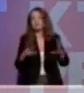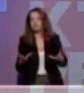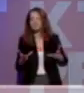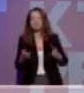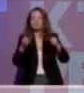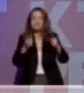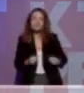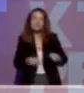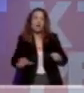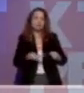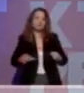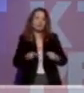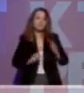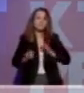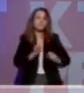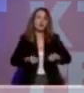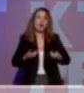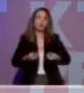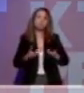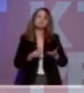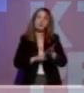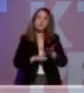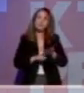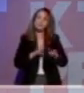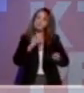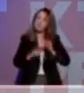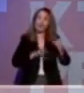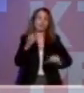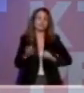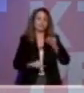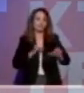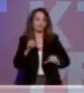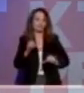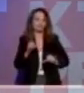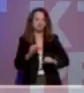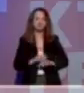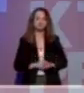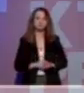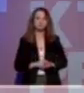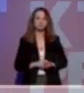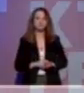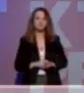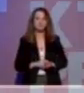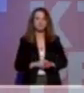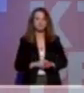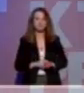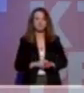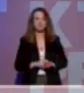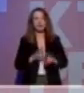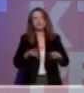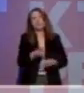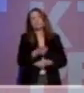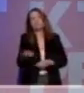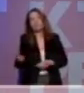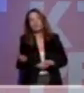η παραγωγική μας προοπτική οφείλει να διαφοροποιηθεί. Να μην εξαρτάται, για παράδειγμα, μόνο από την εποχικότητα,